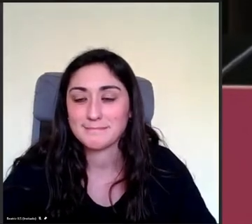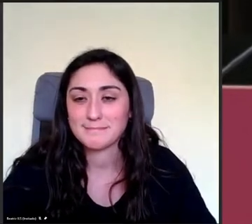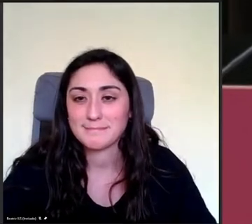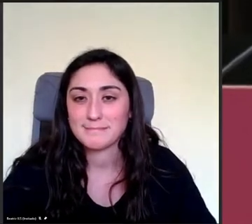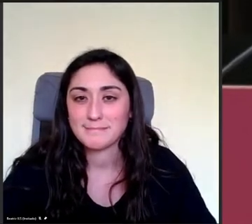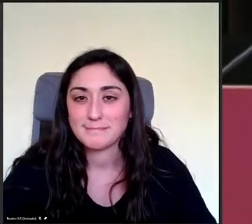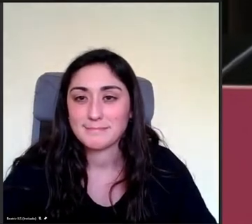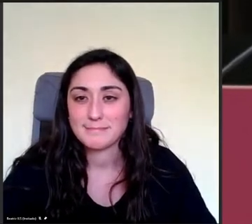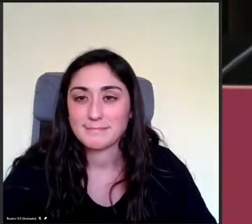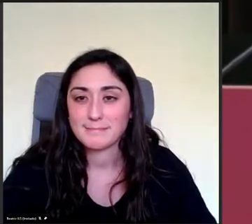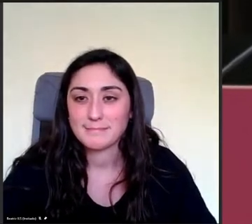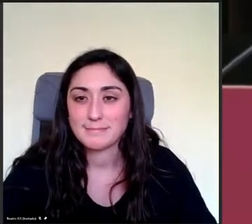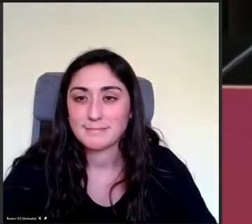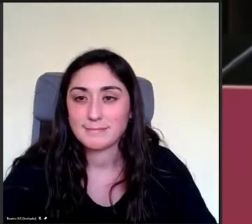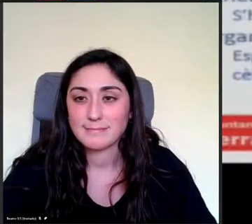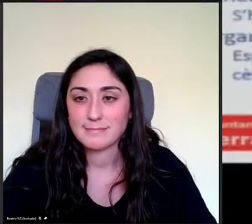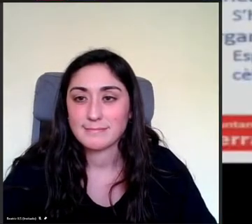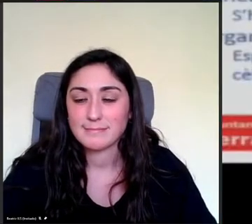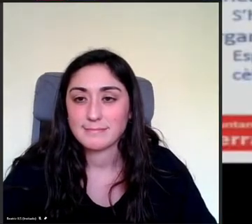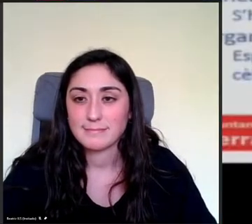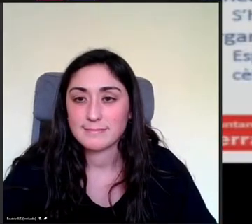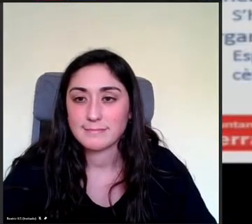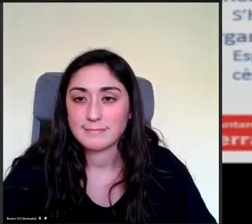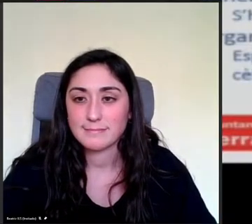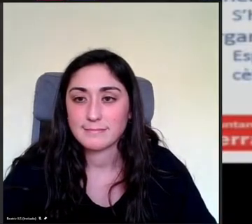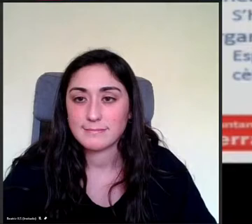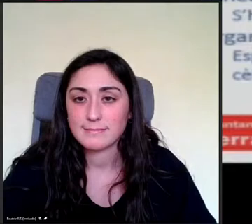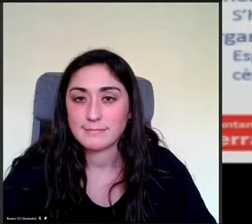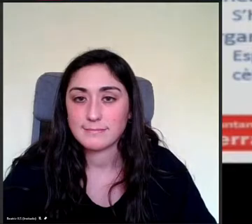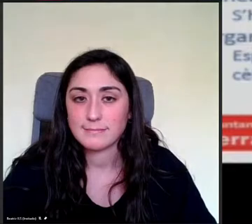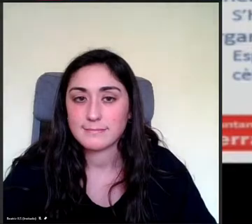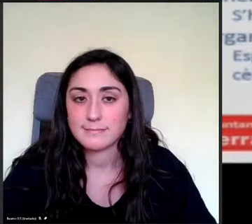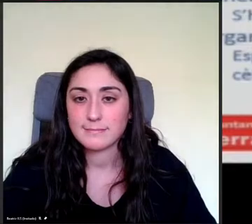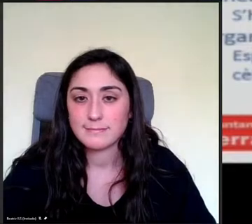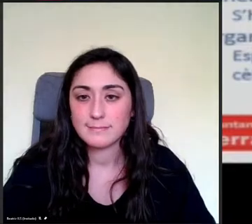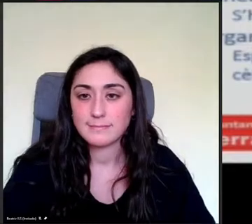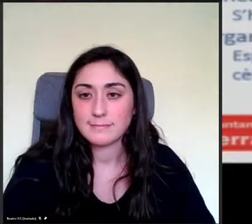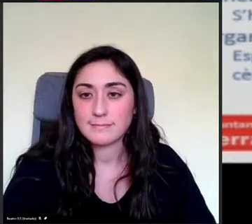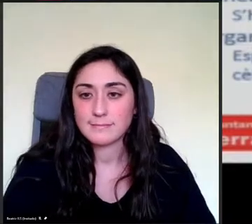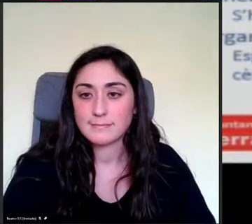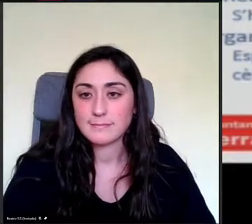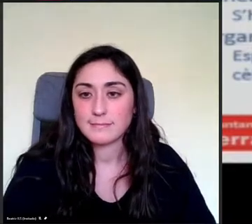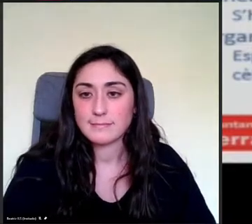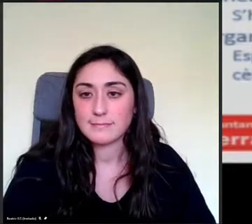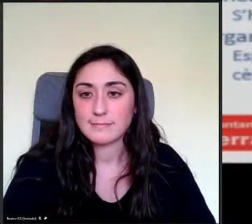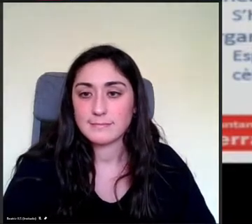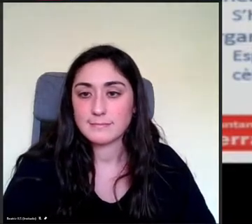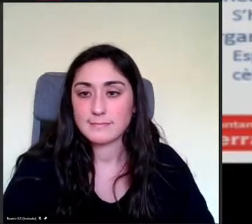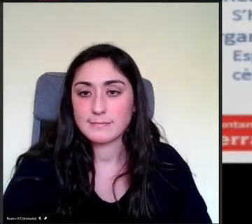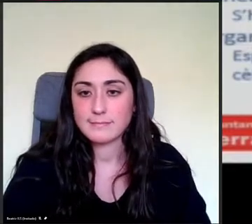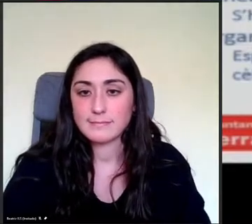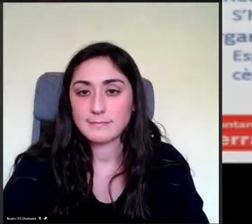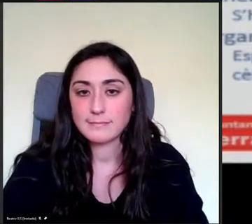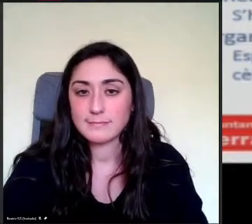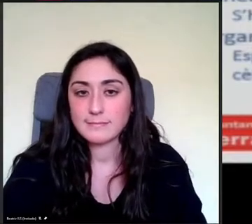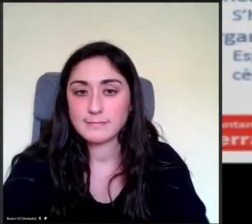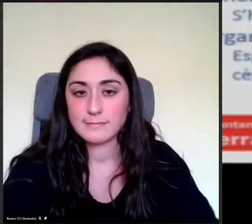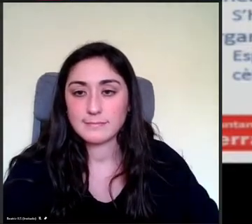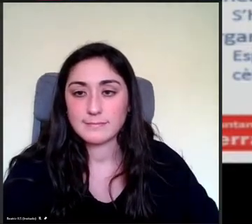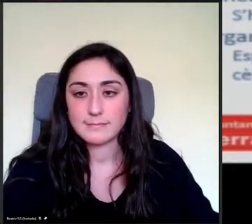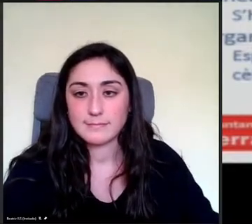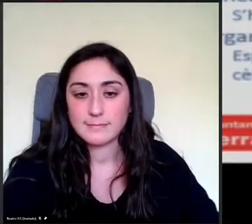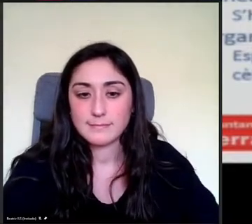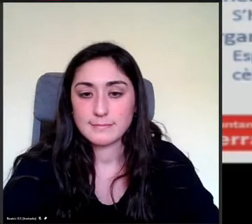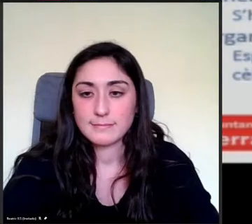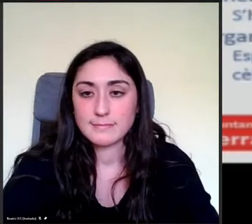considerades mitges forces. No havia sentit mai aquesta expressió. I aquí es comencen a